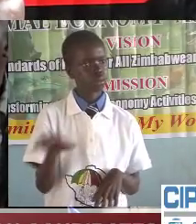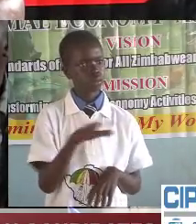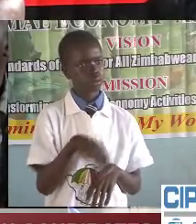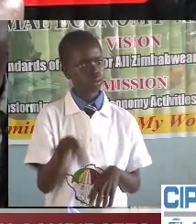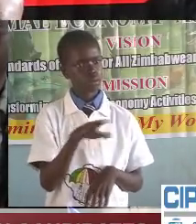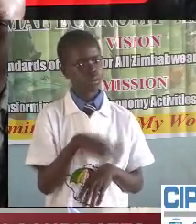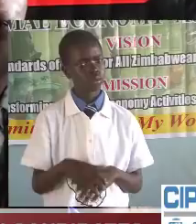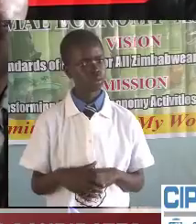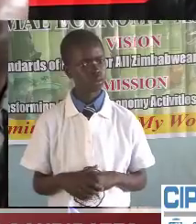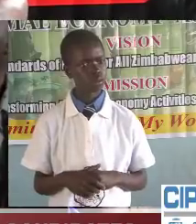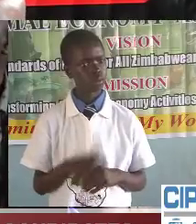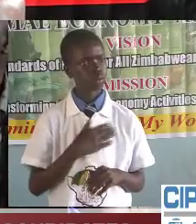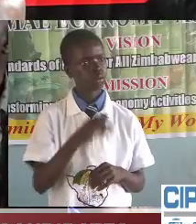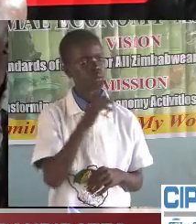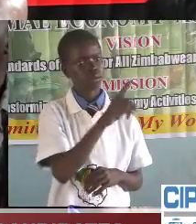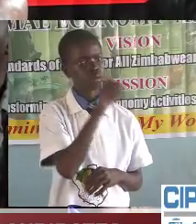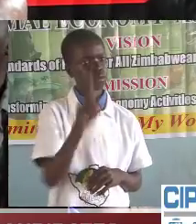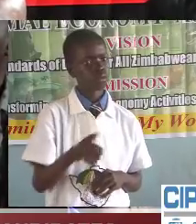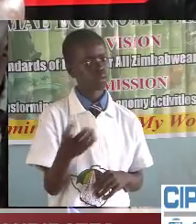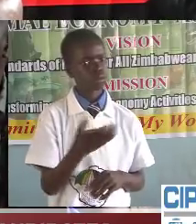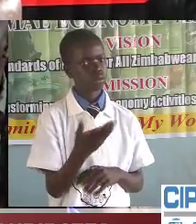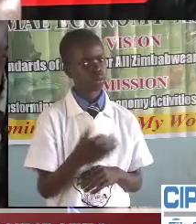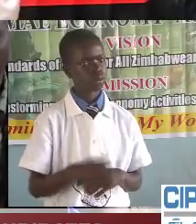atinawo akati wandei uyezve